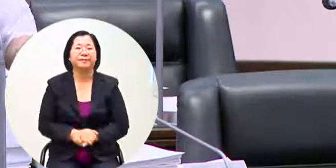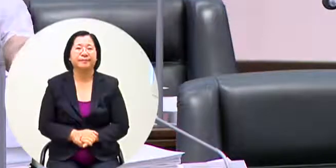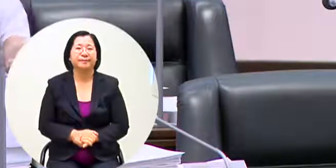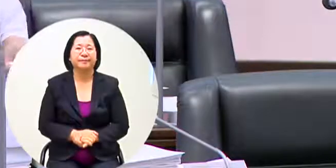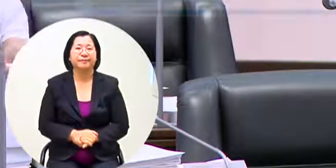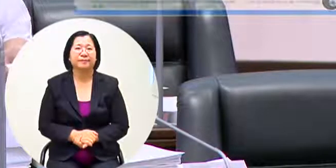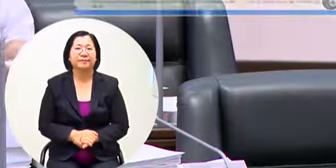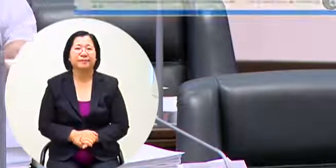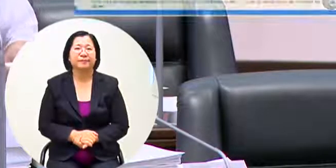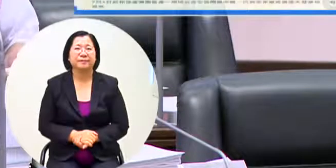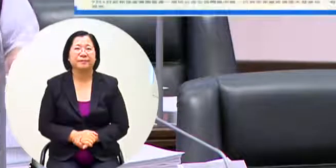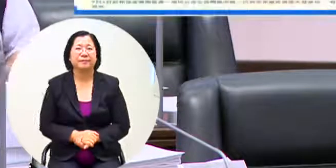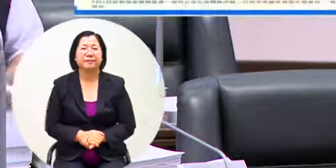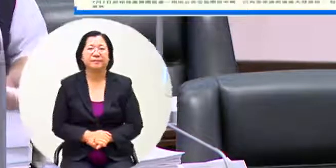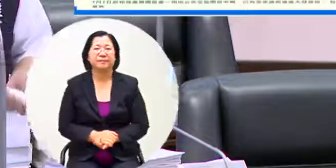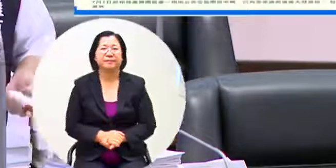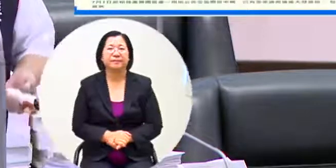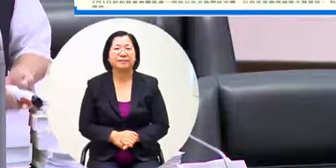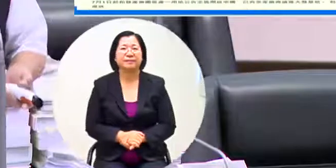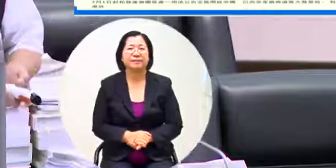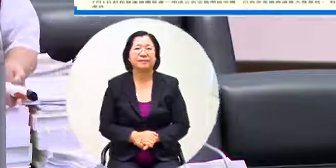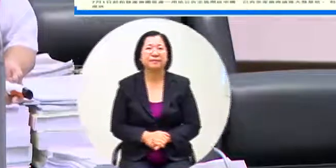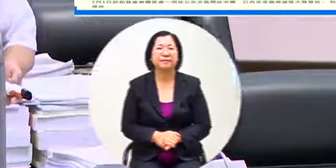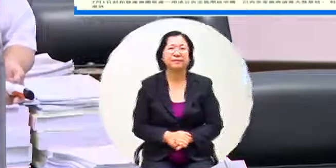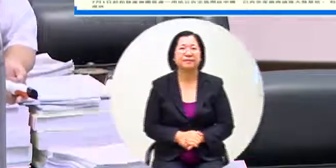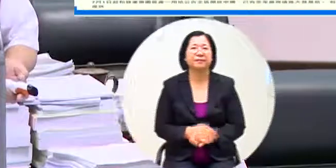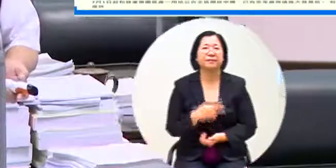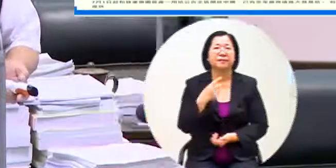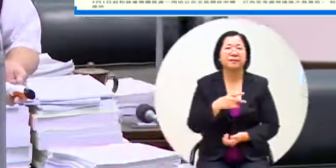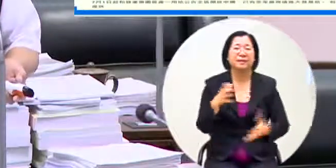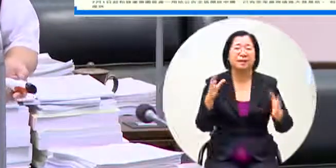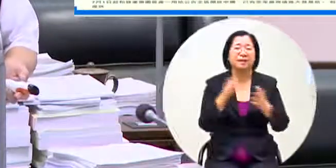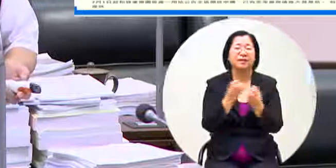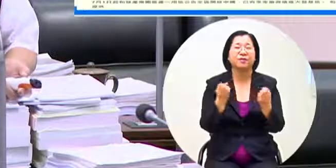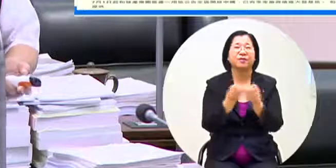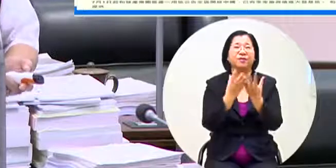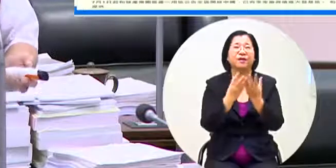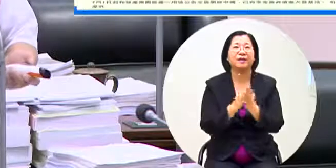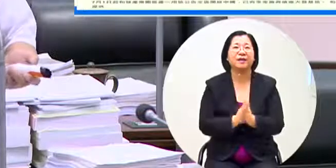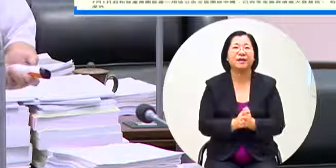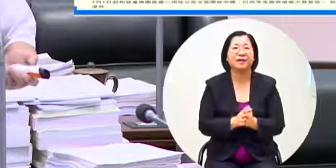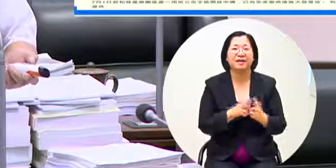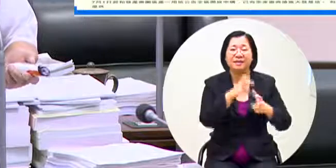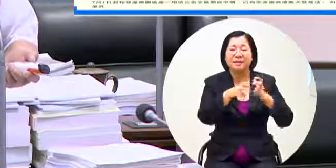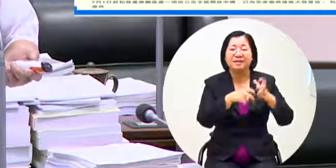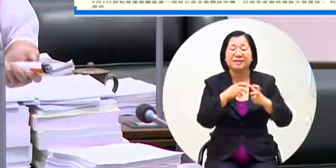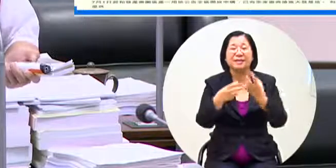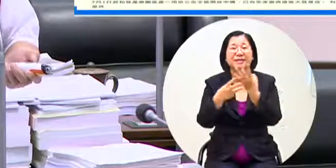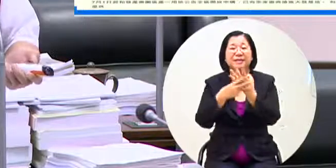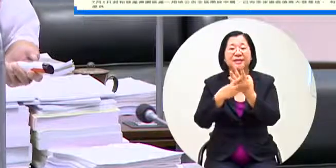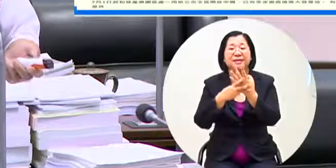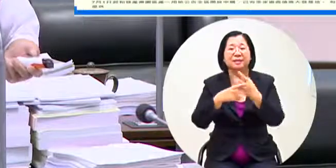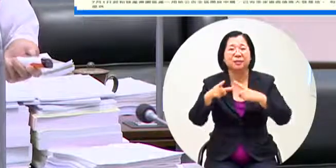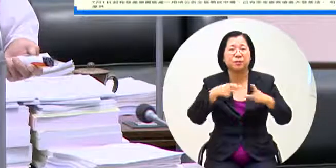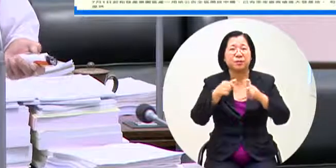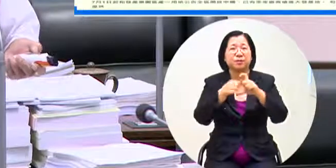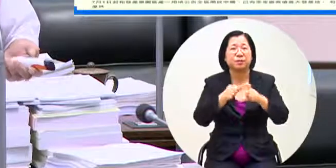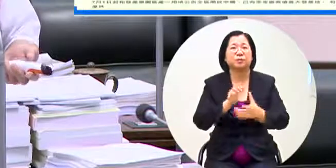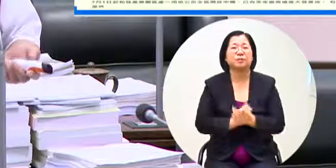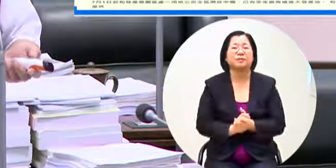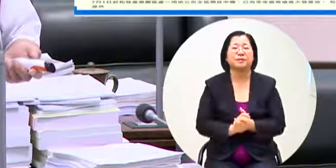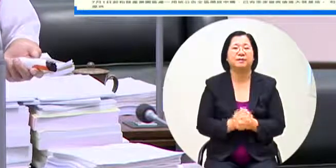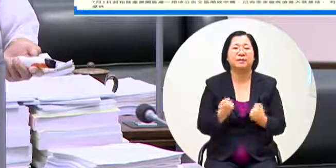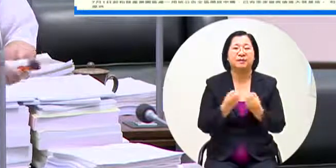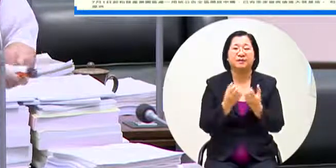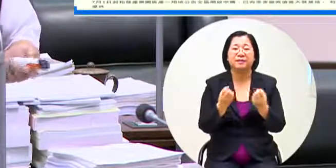第五路，咱荷花产业园区吼，啊，咱啊，这个金花局吼，啊，伫荷花产业园